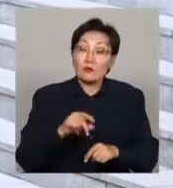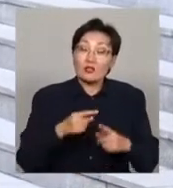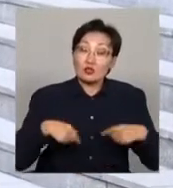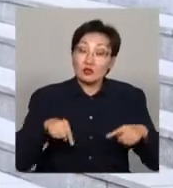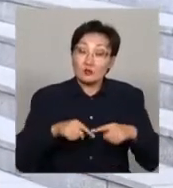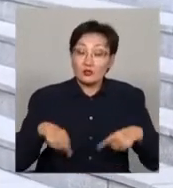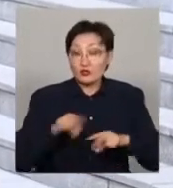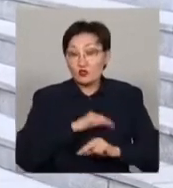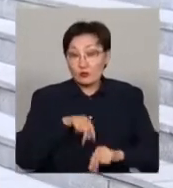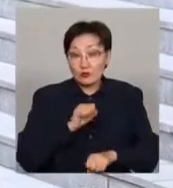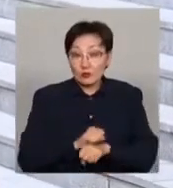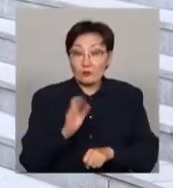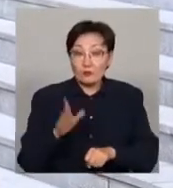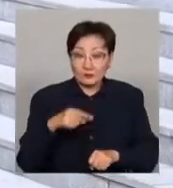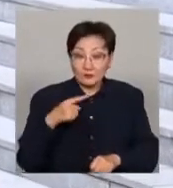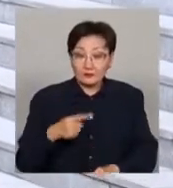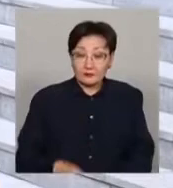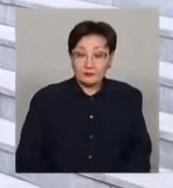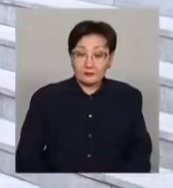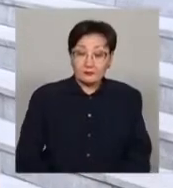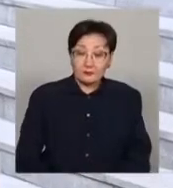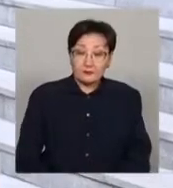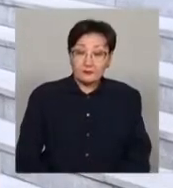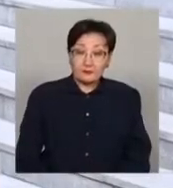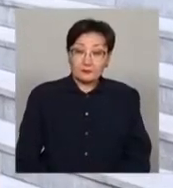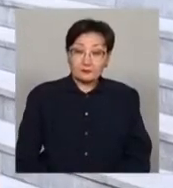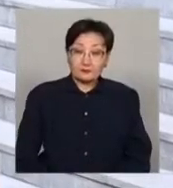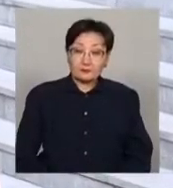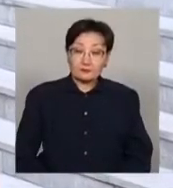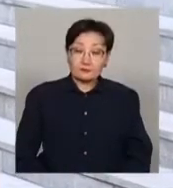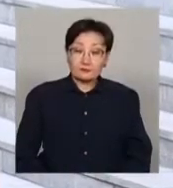тоқтатамыз деп отыр. Райымбек Сафиолла, Айбек Байзақ, Алматы телеарнасы, Атыраудан.